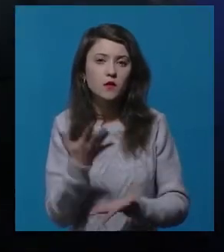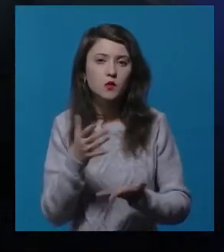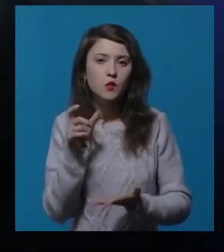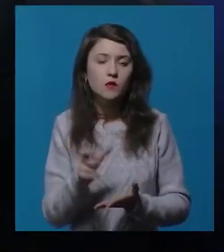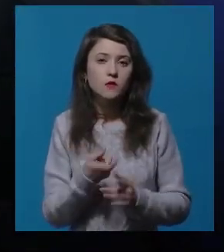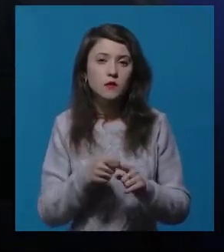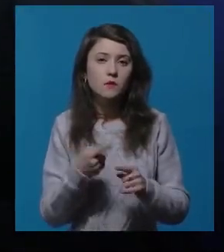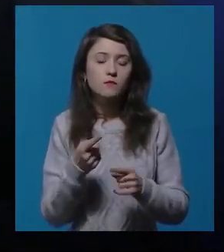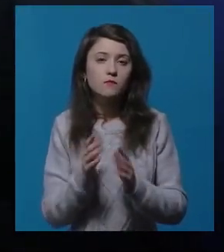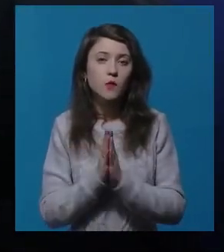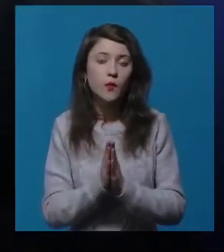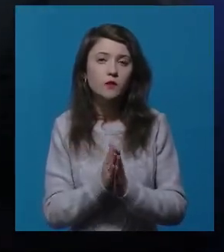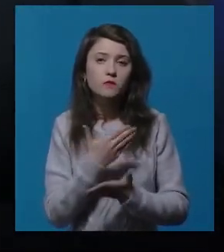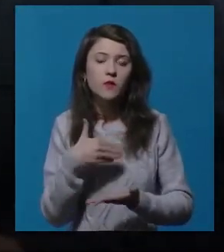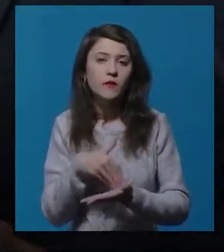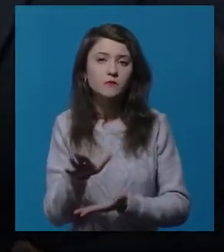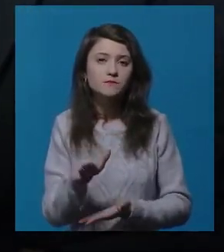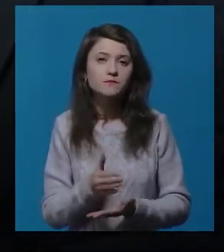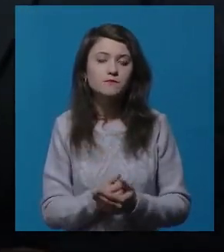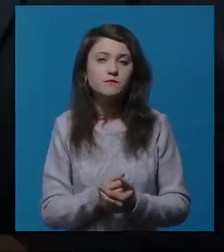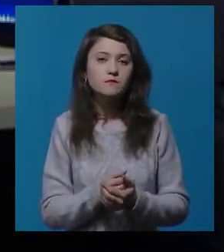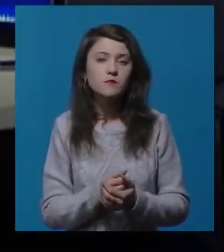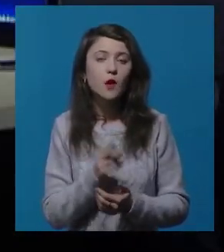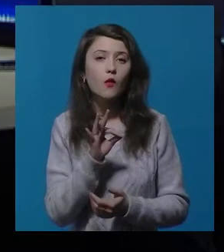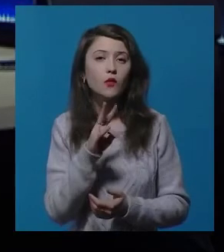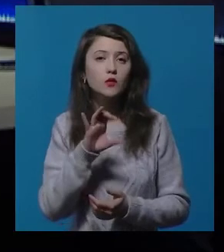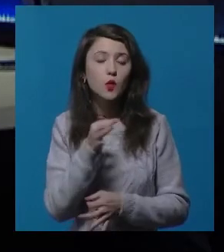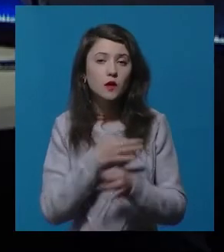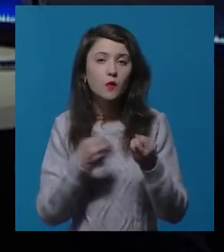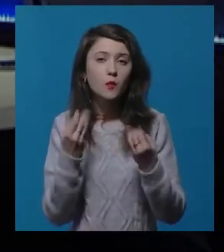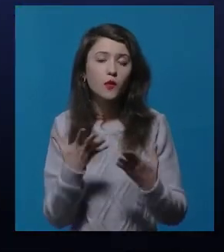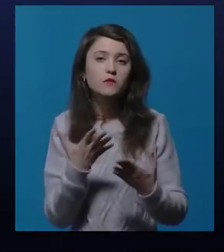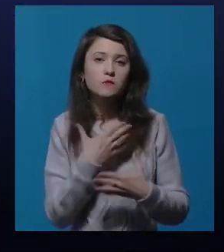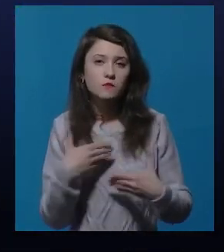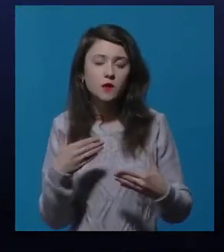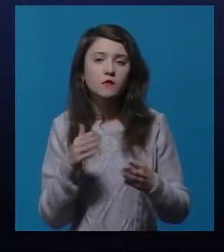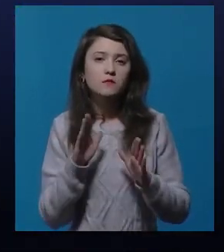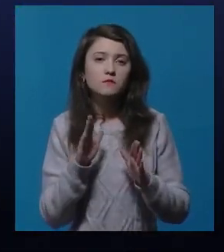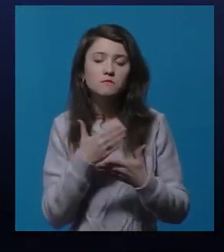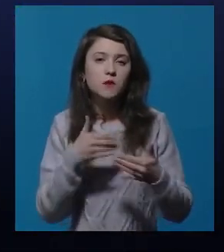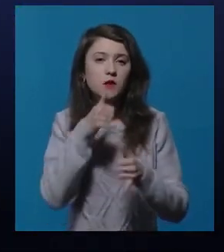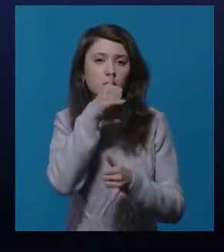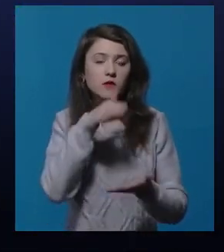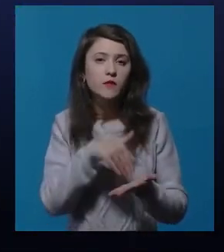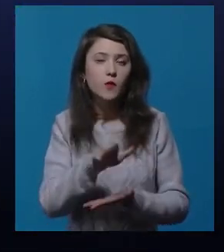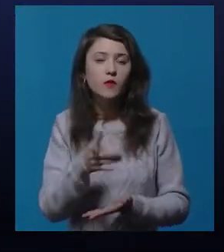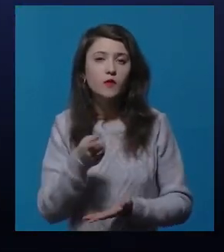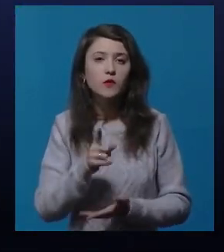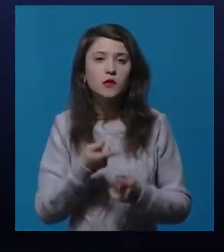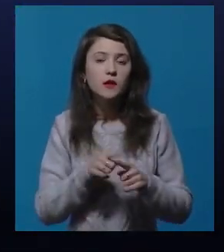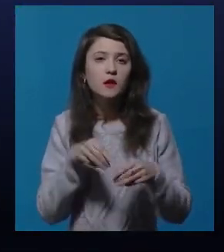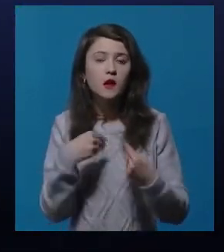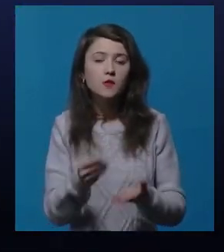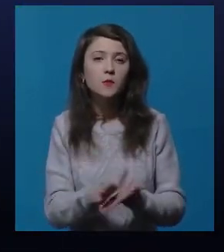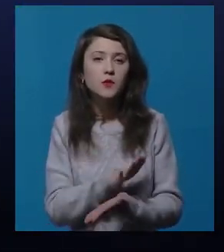проханням звернеться, ми відмовимо. Навіть консультації, так? Ні, в консультації не можемо відмовити, тому що це надається